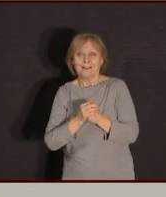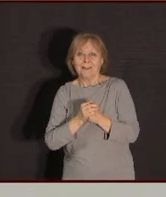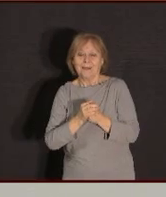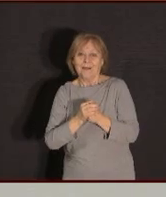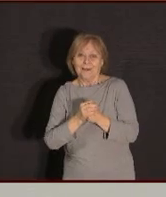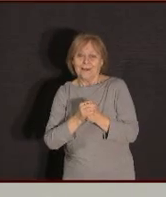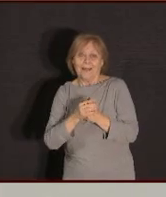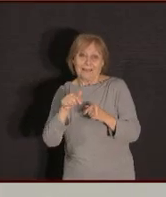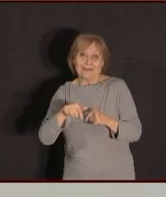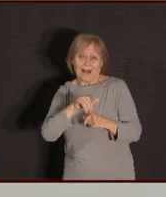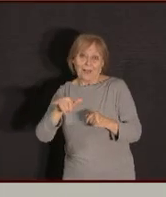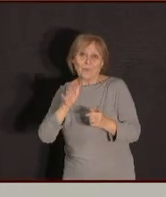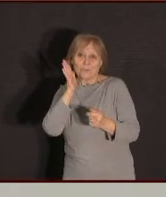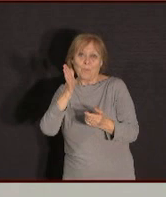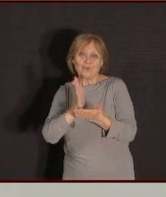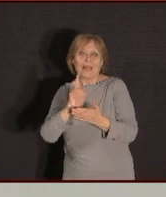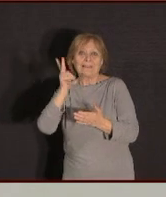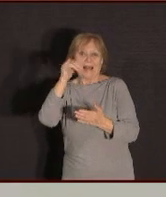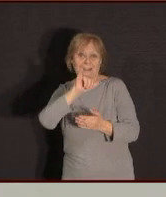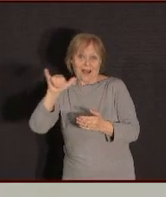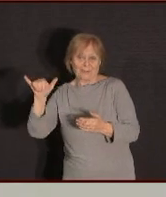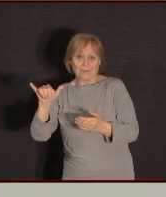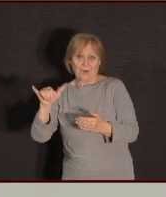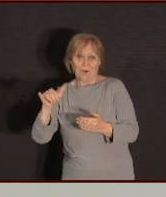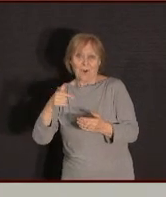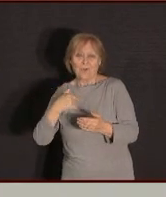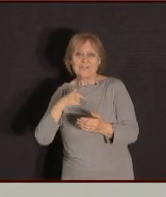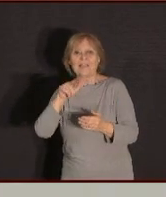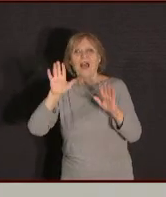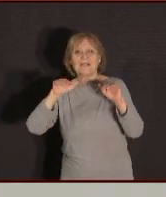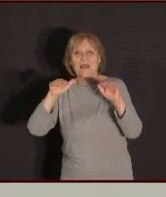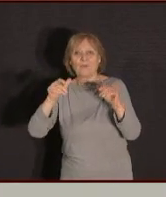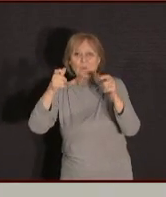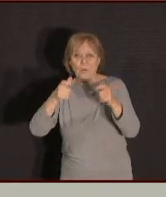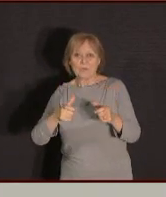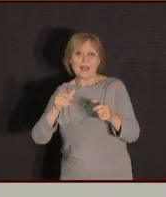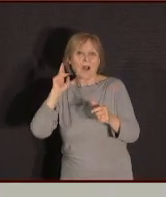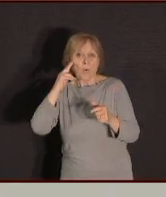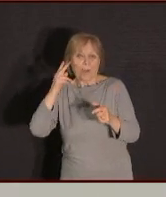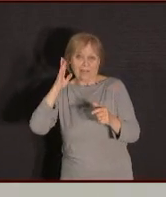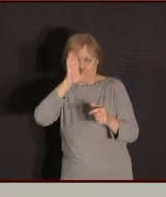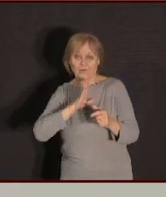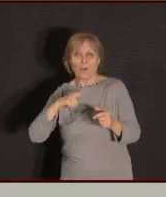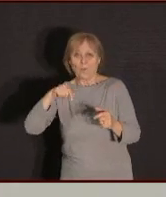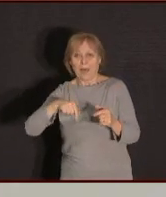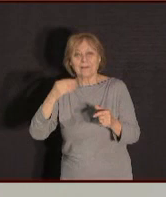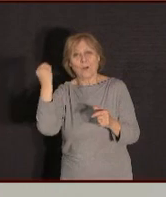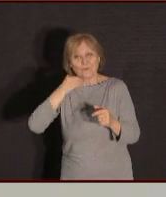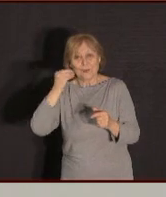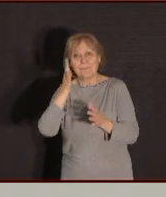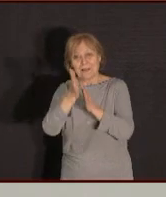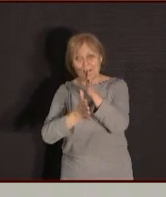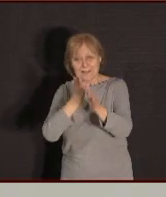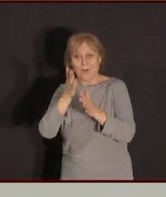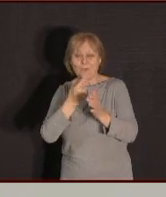In tako bo letos že tretje leto, ko se je na Zavodu za gluhe in naglušne v Ljubljani učila slovenski